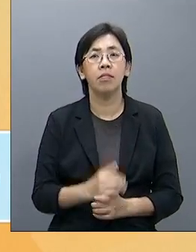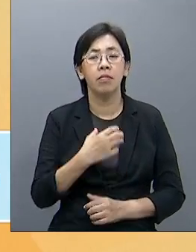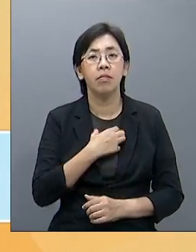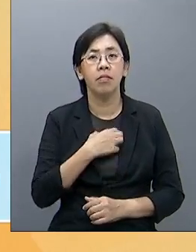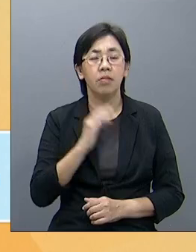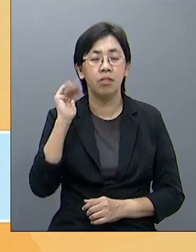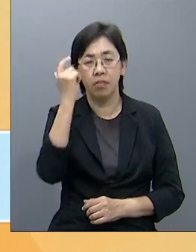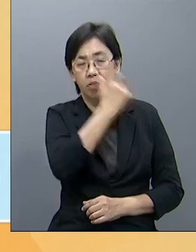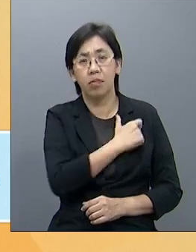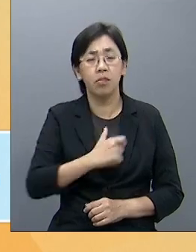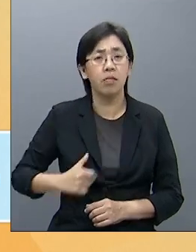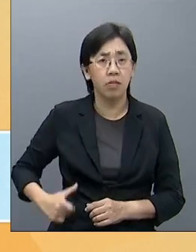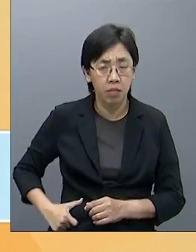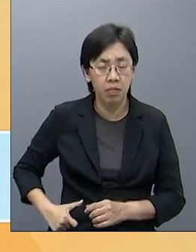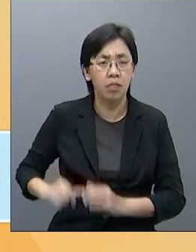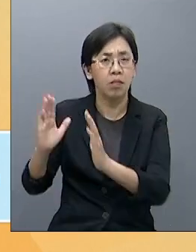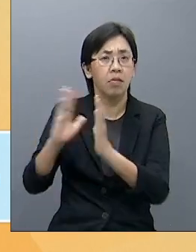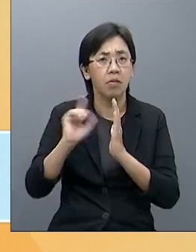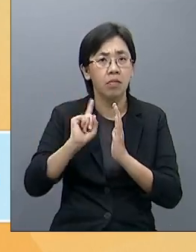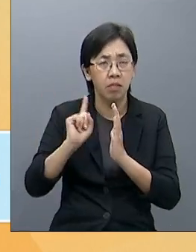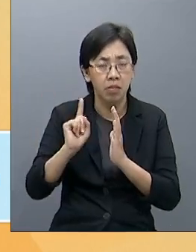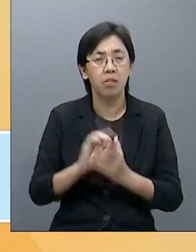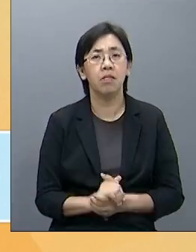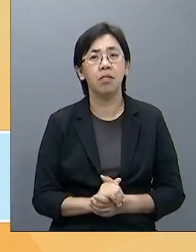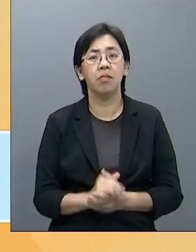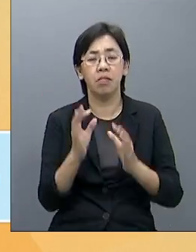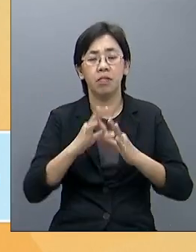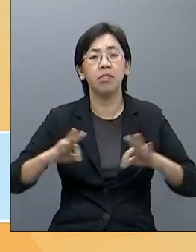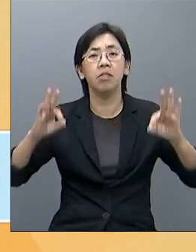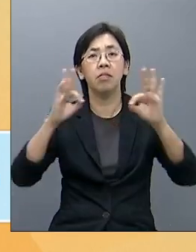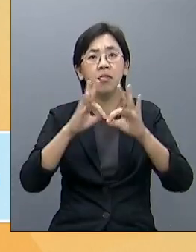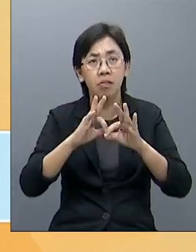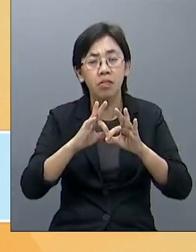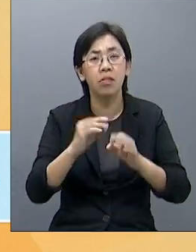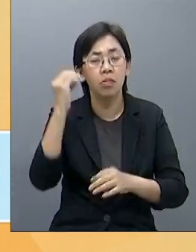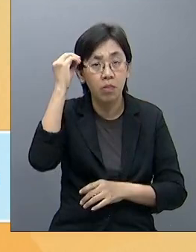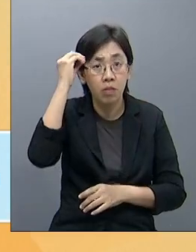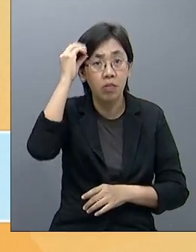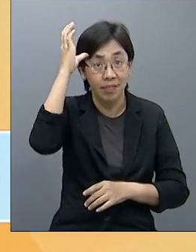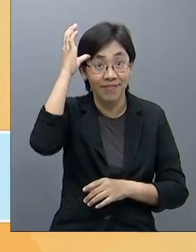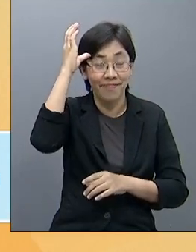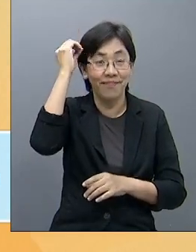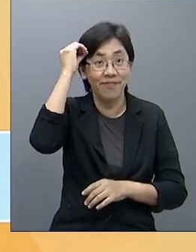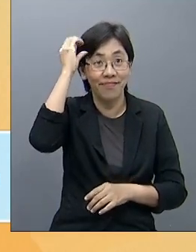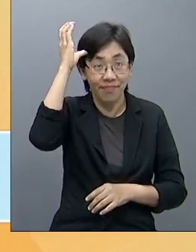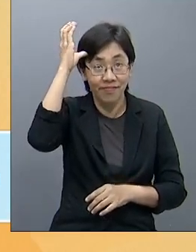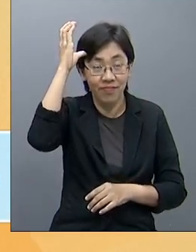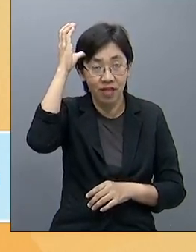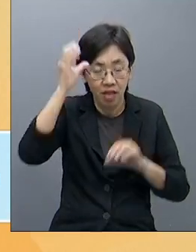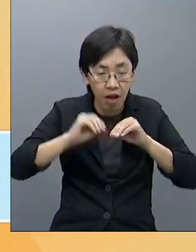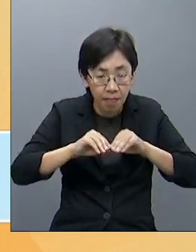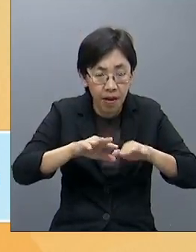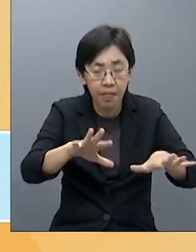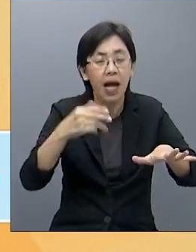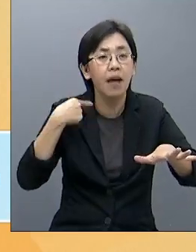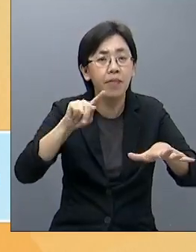ี่ว่าความสำเร็จทแท้จริคือการนำความรู้ที่เกิดขึ้นไปก่อใหเกิดประโย